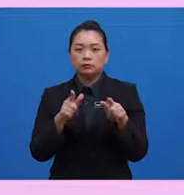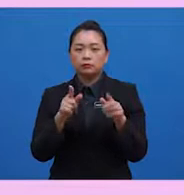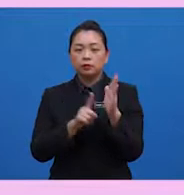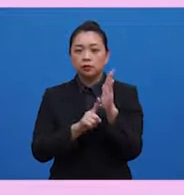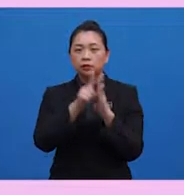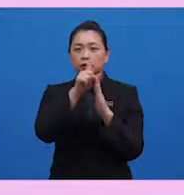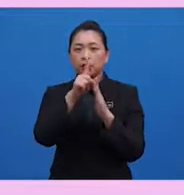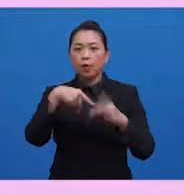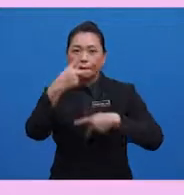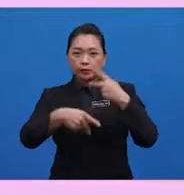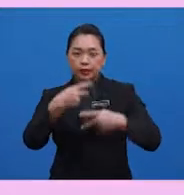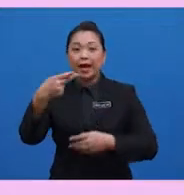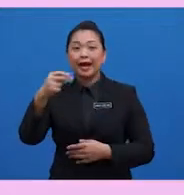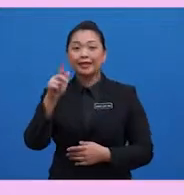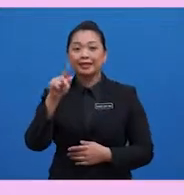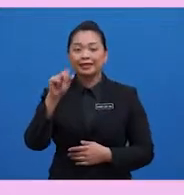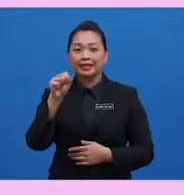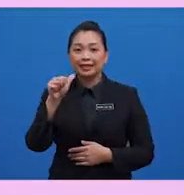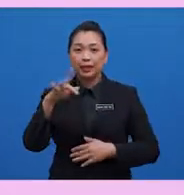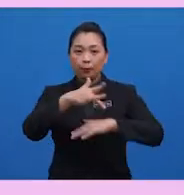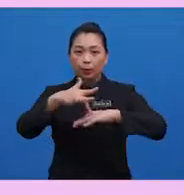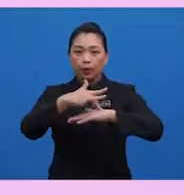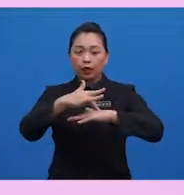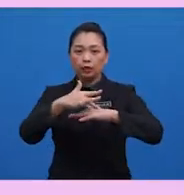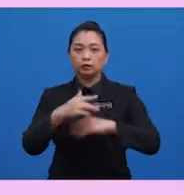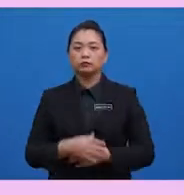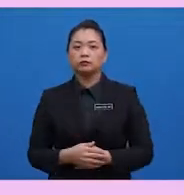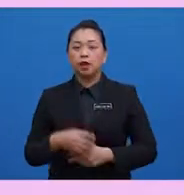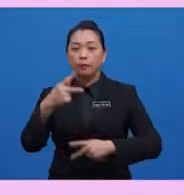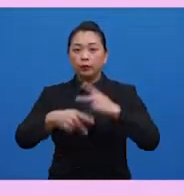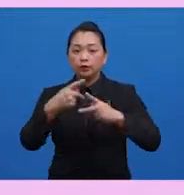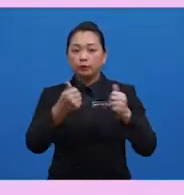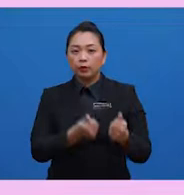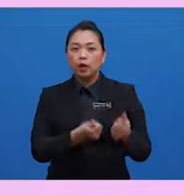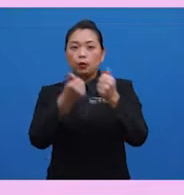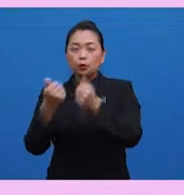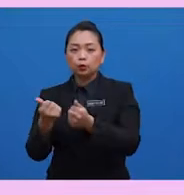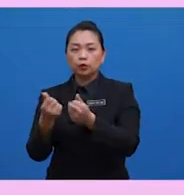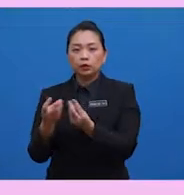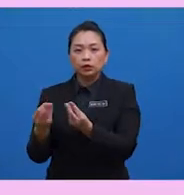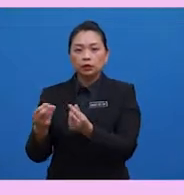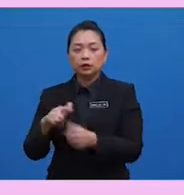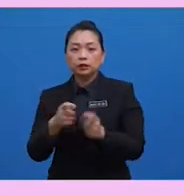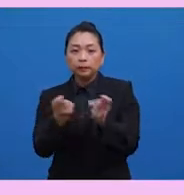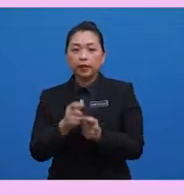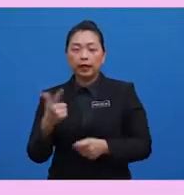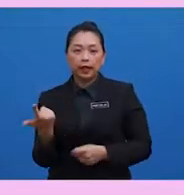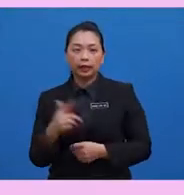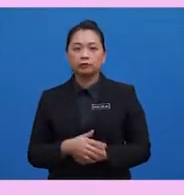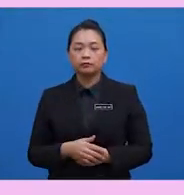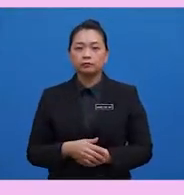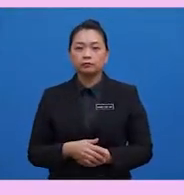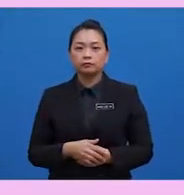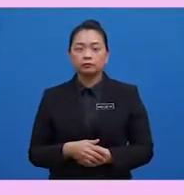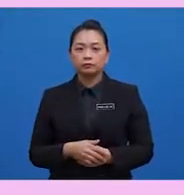proses hakisan permukaan dan pengangkutan tanah ke kawasan yang lain. Seterusnya, menjejaskan kesuburan